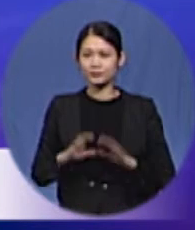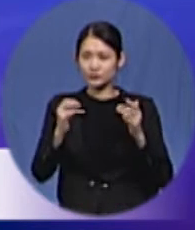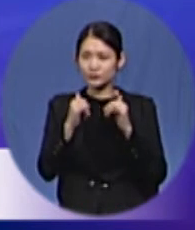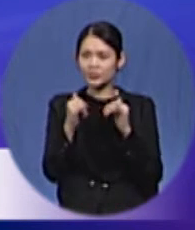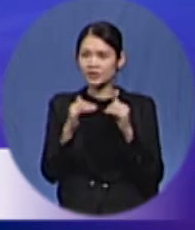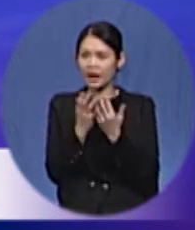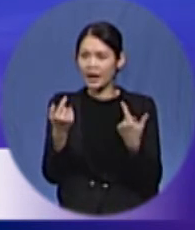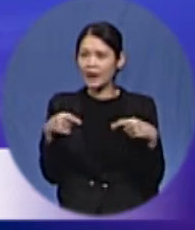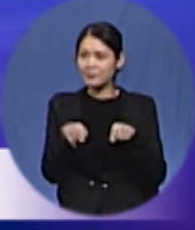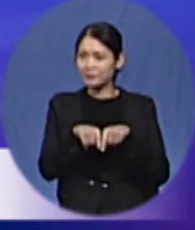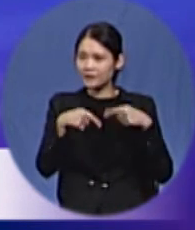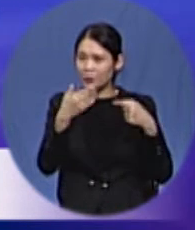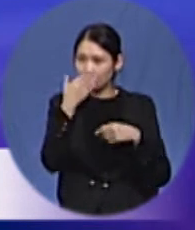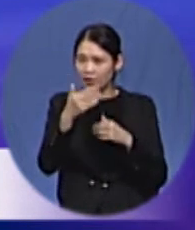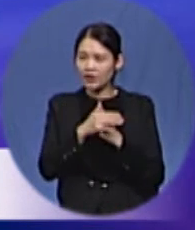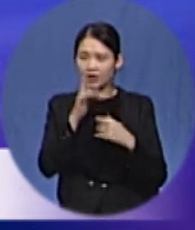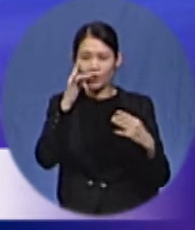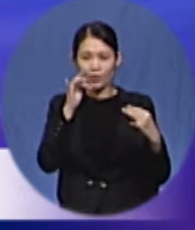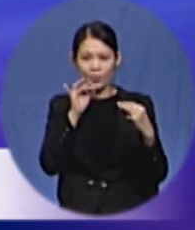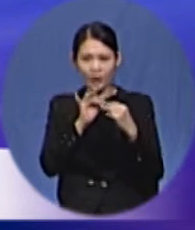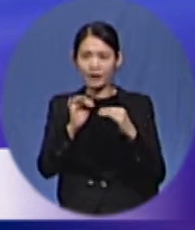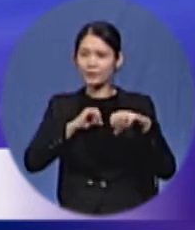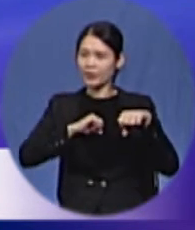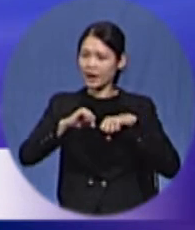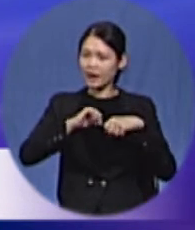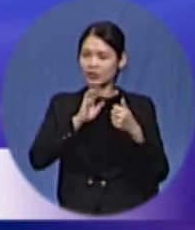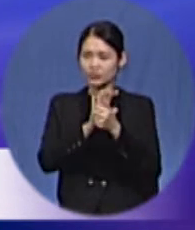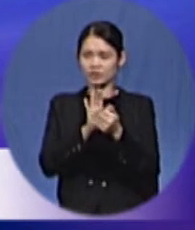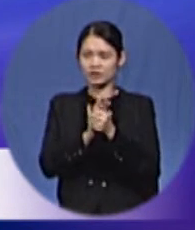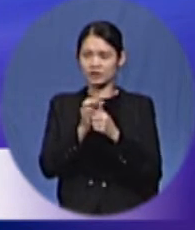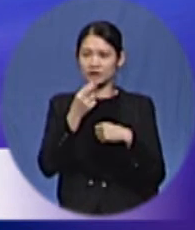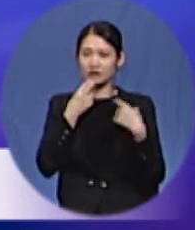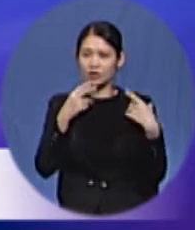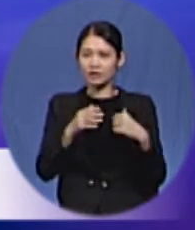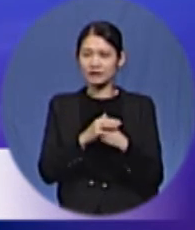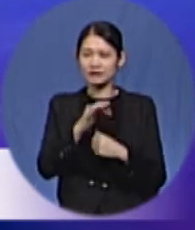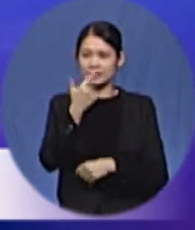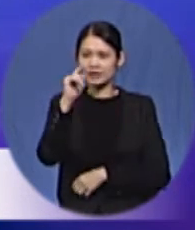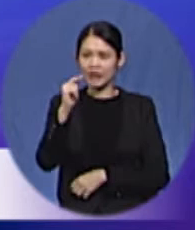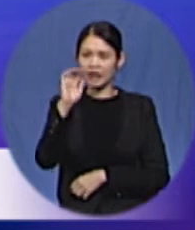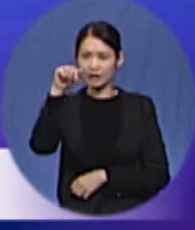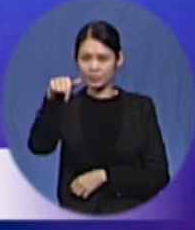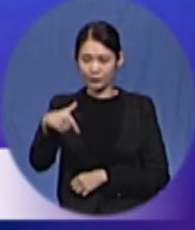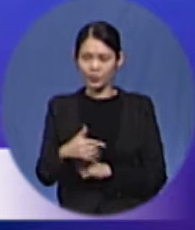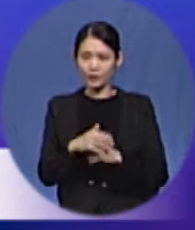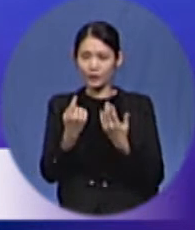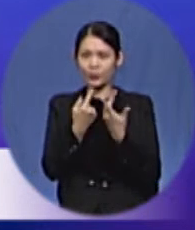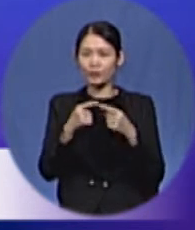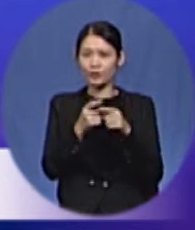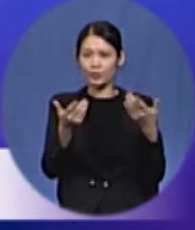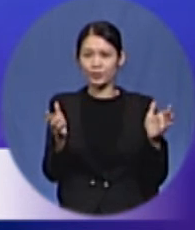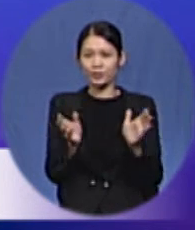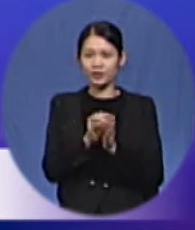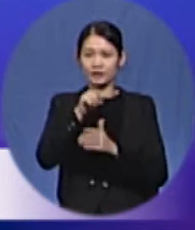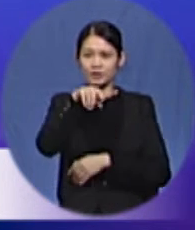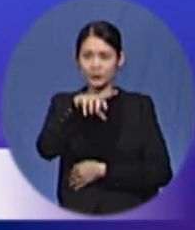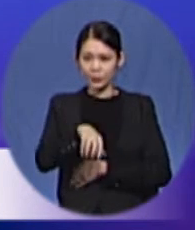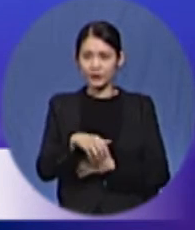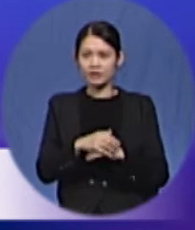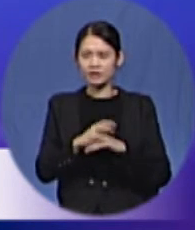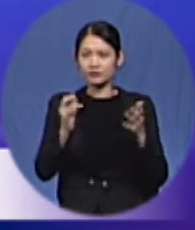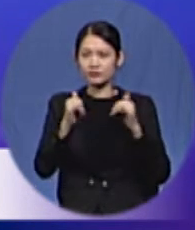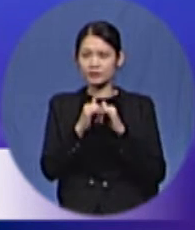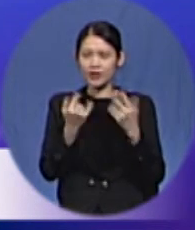주민들이 함께할 수 있는 공간과 활동을 지원하는 경기도의 따복 공동체. 이곳 공동체에서